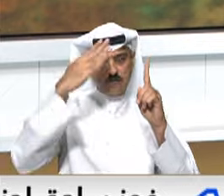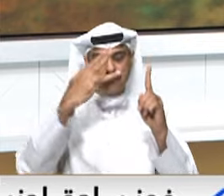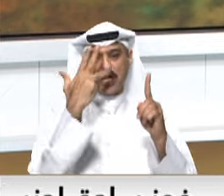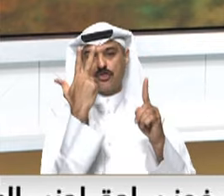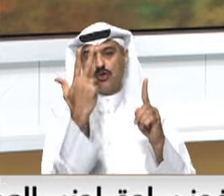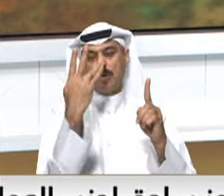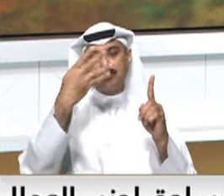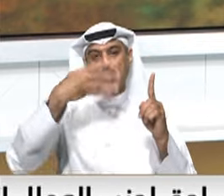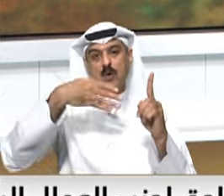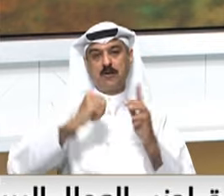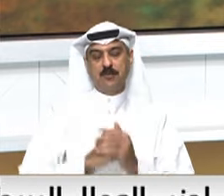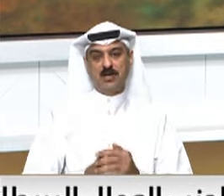تنشط على فترات من 15 الى 45 ك في الساعه درجات الحراره العظمى في المناطق الوسطى 48 درجه مئويه